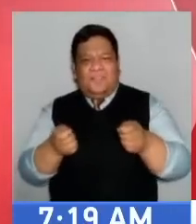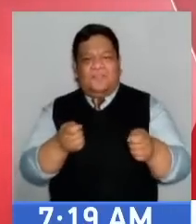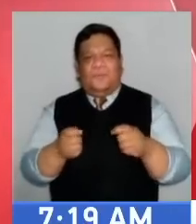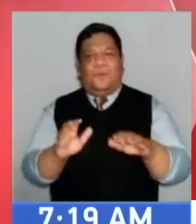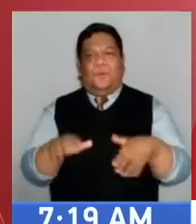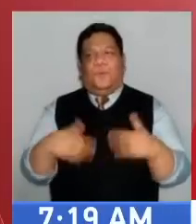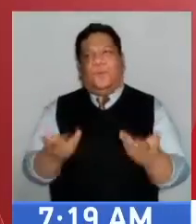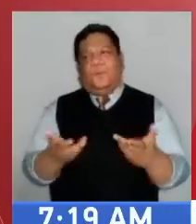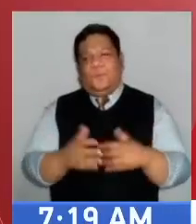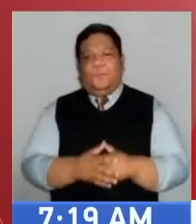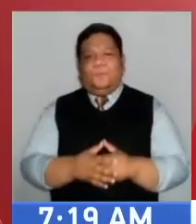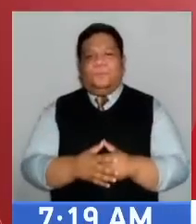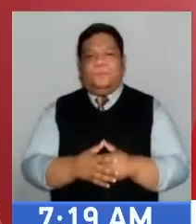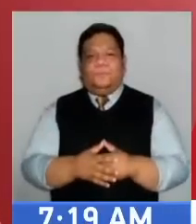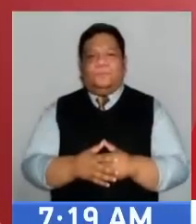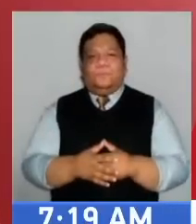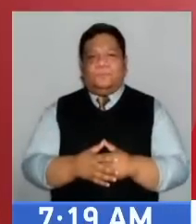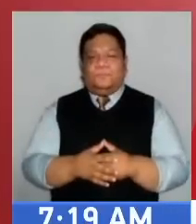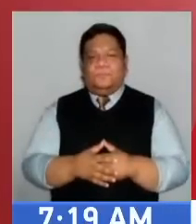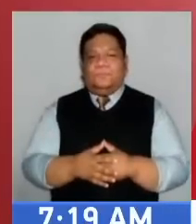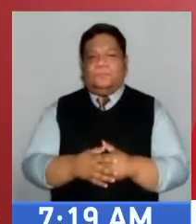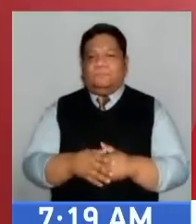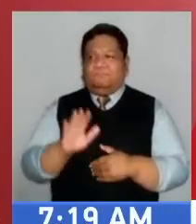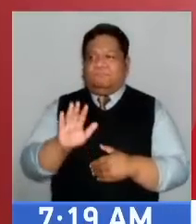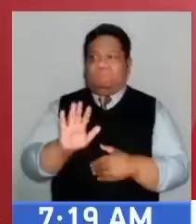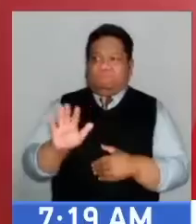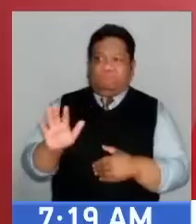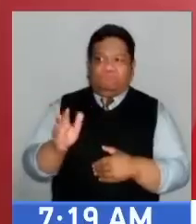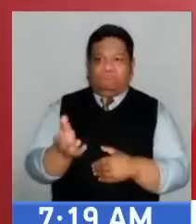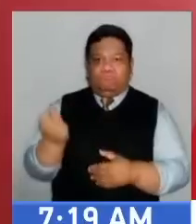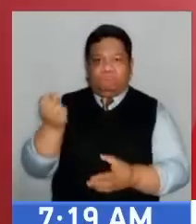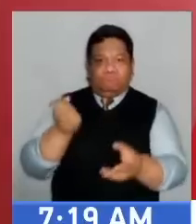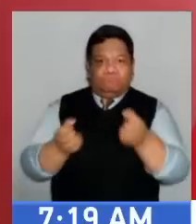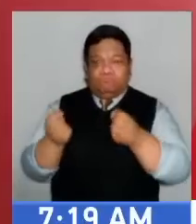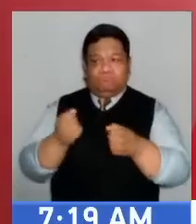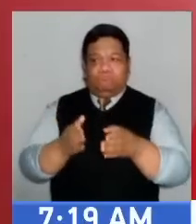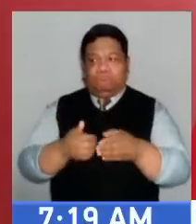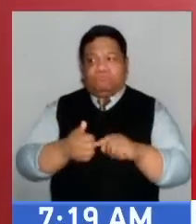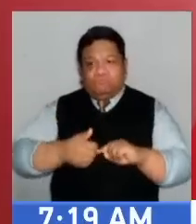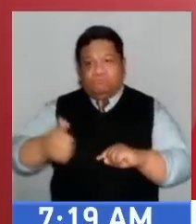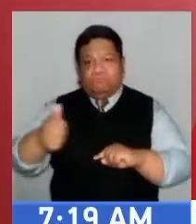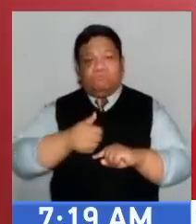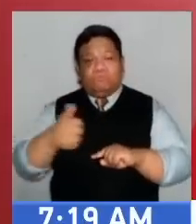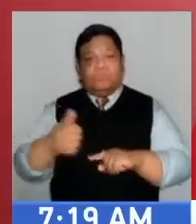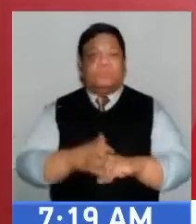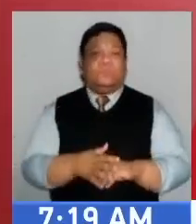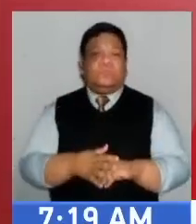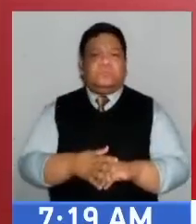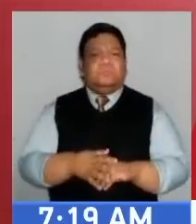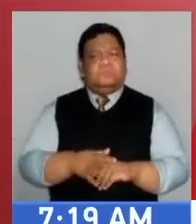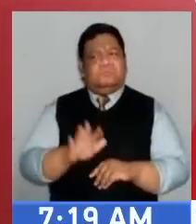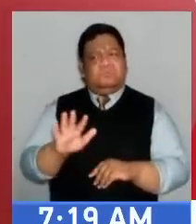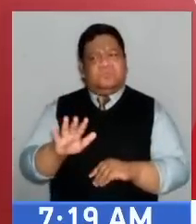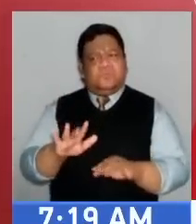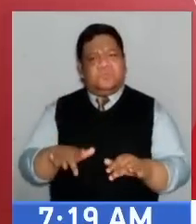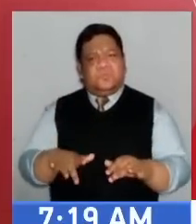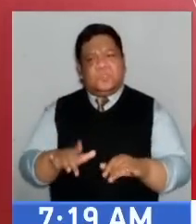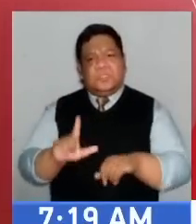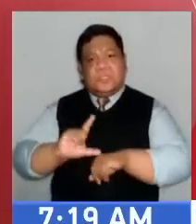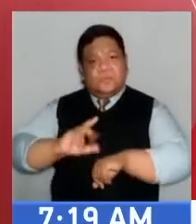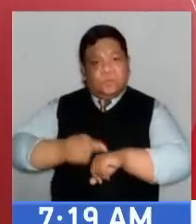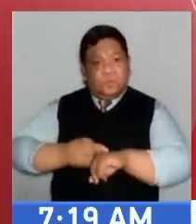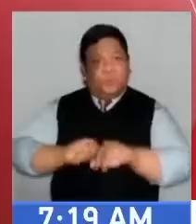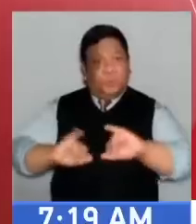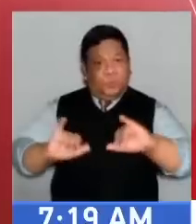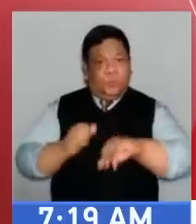tumatakbo doon sa kanilang mga ruta. Sustainable po yung kanilang hanap buhay, para naman doon sa mga pasahero, available